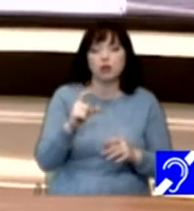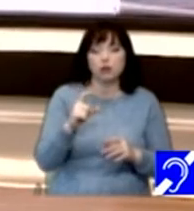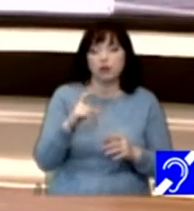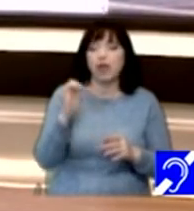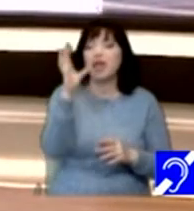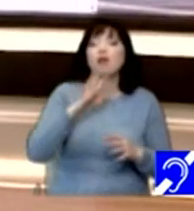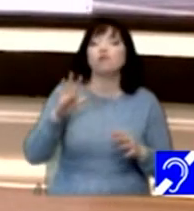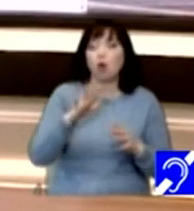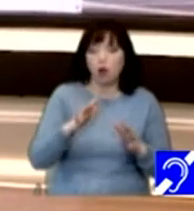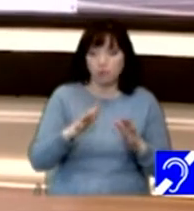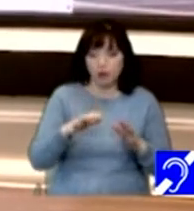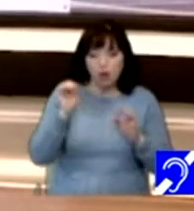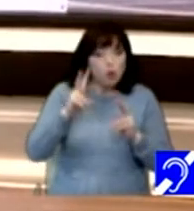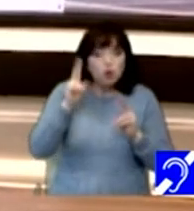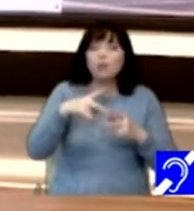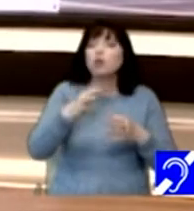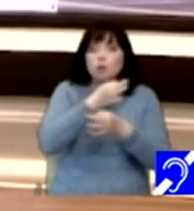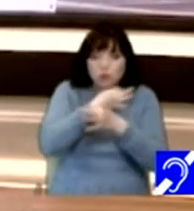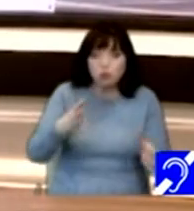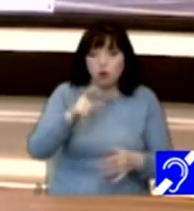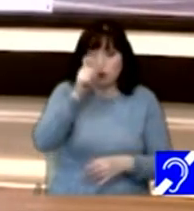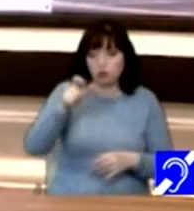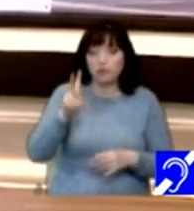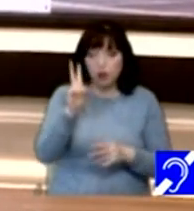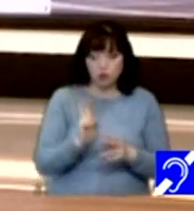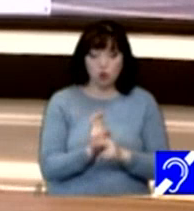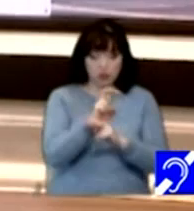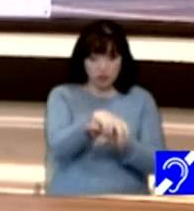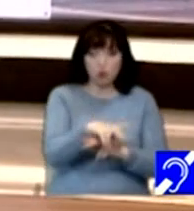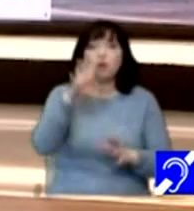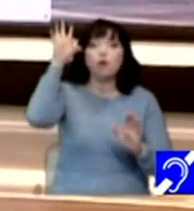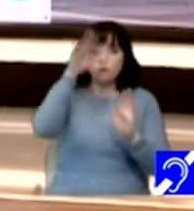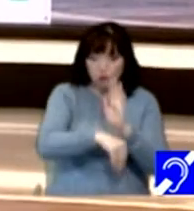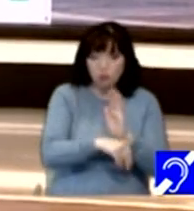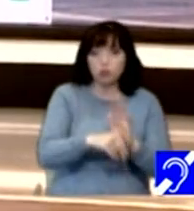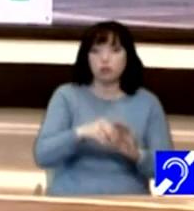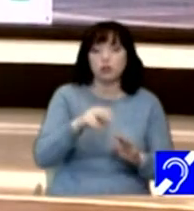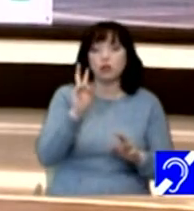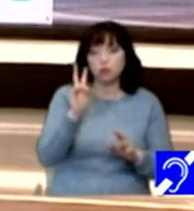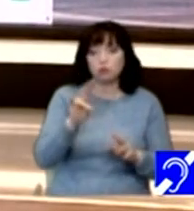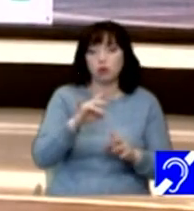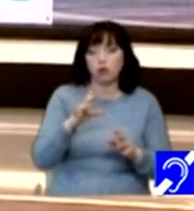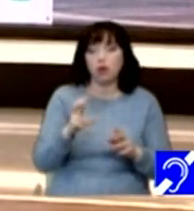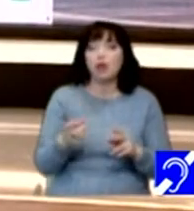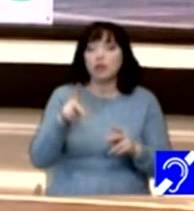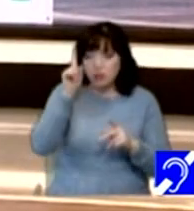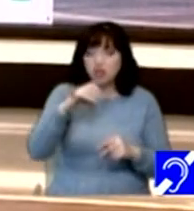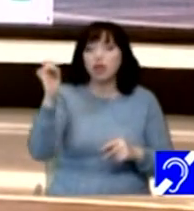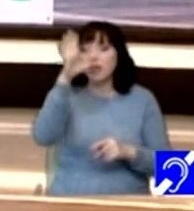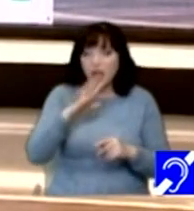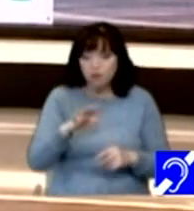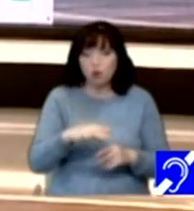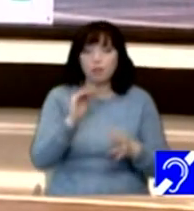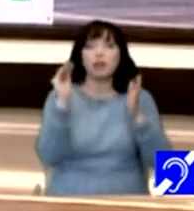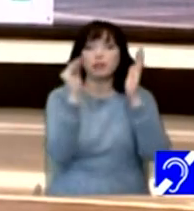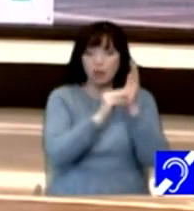Uniunii Europene. Trebuie să-l completeze toate persoanele care intră în România, inclusiv persoanele care vin din spațiul european. Am notat